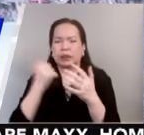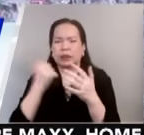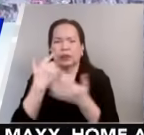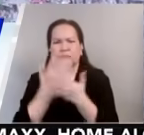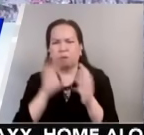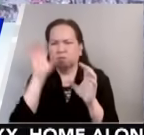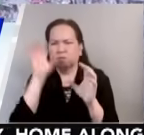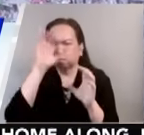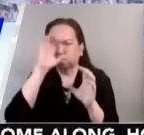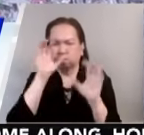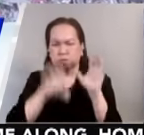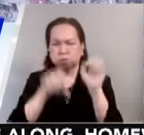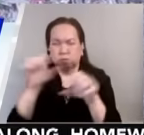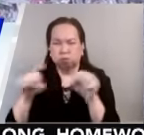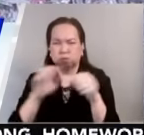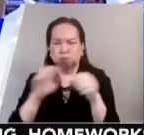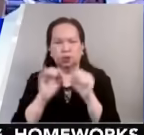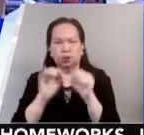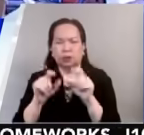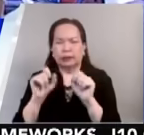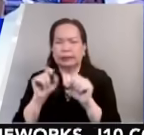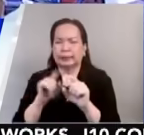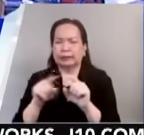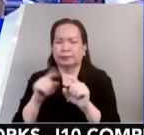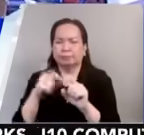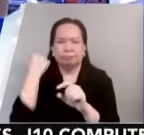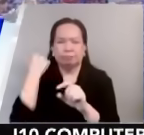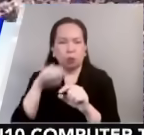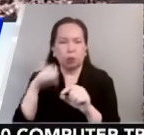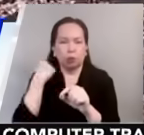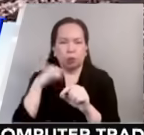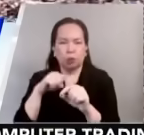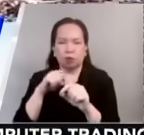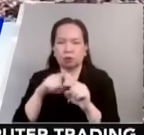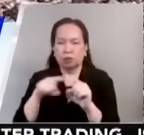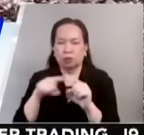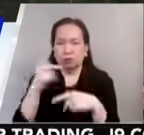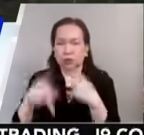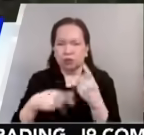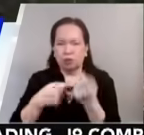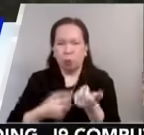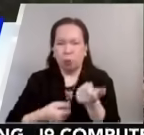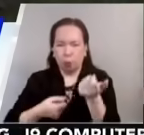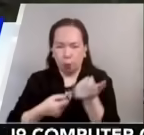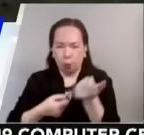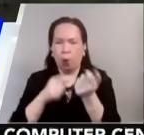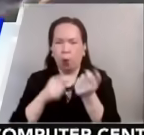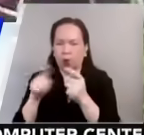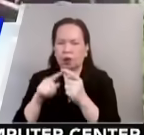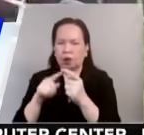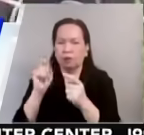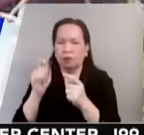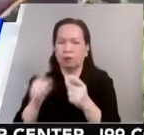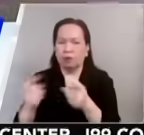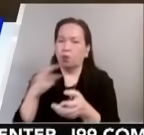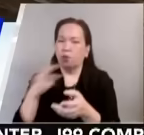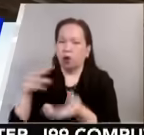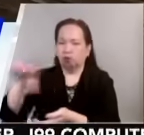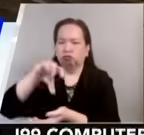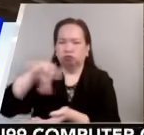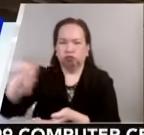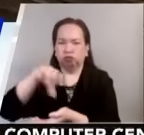ang samutsaring iligal na paputok at mga boga na kinumpiska nila agad na sinira binasa at ibinaon sa